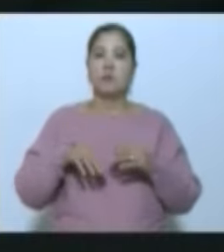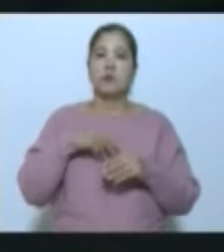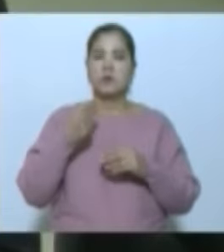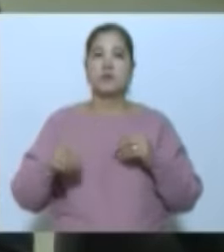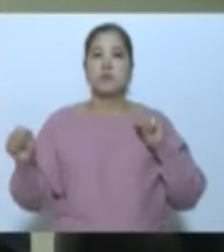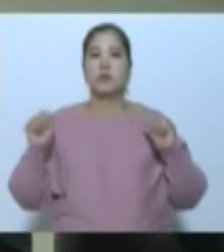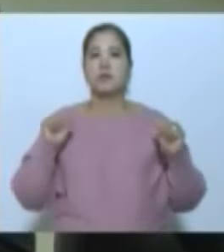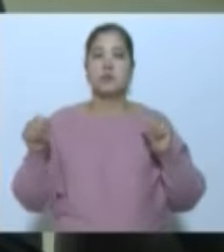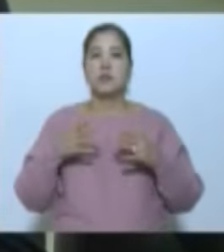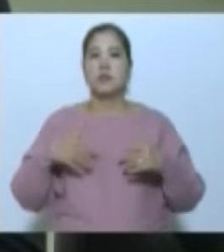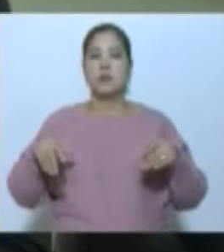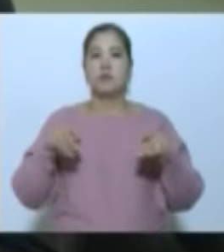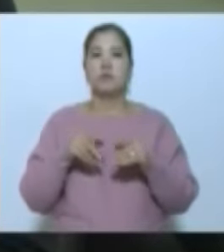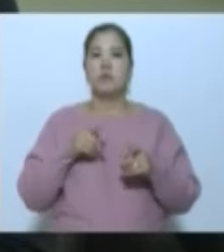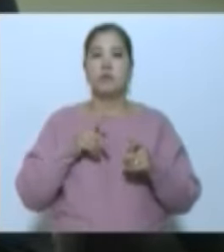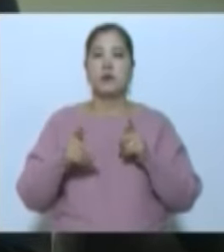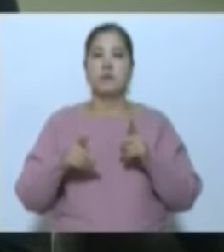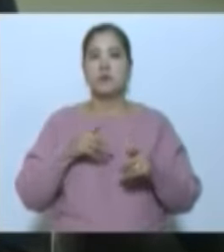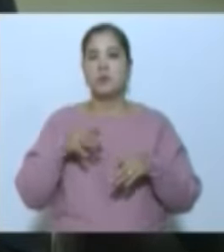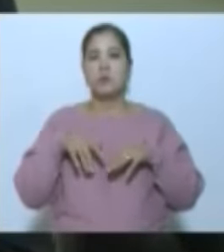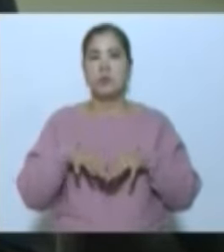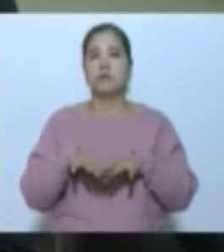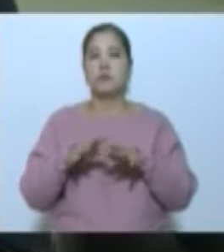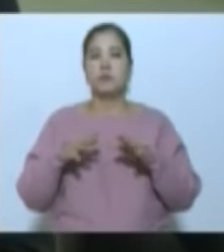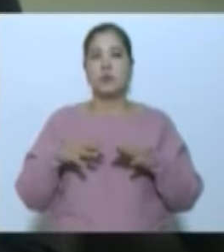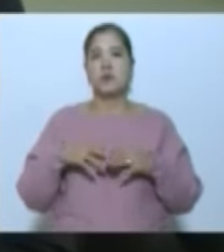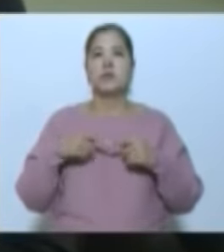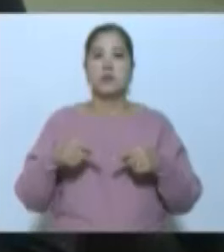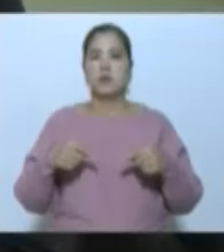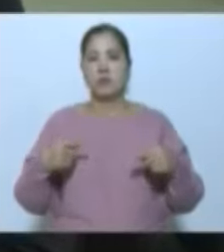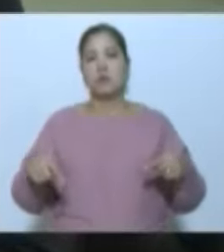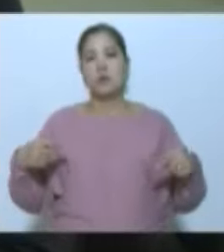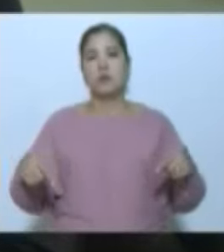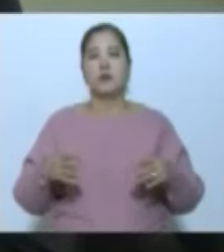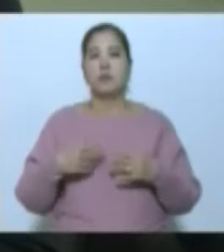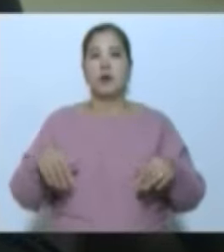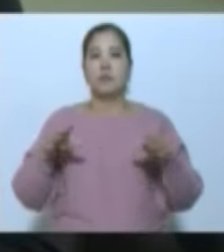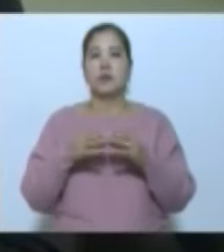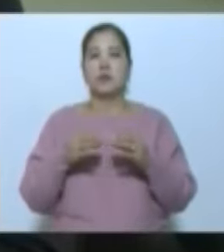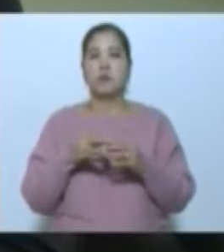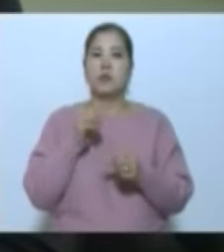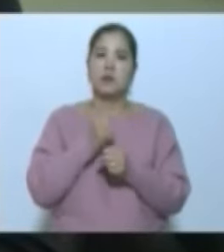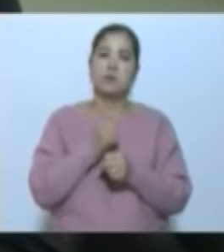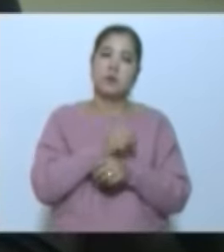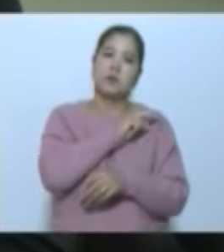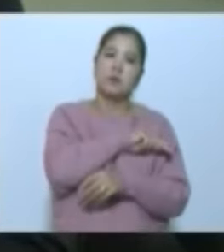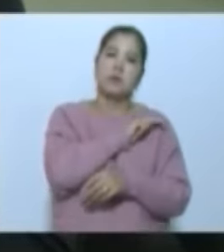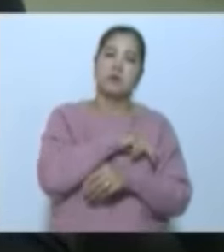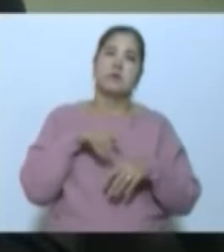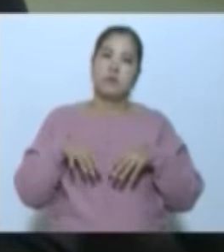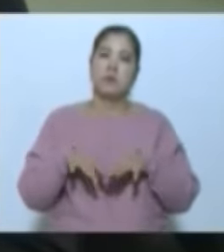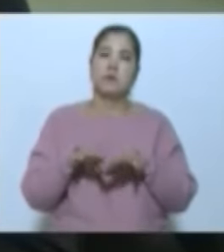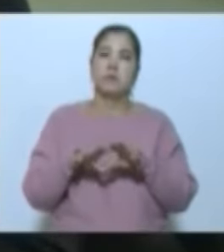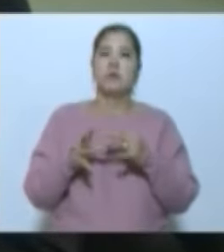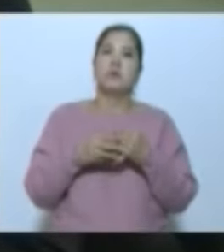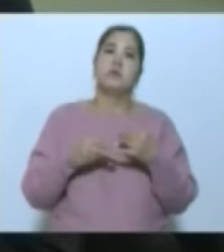спортивном зале вместе с управлением спорта мы планируем сделать его подведомственным другим объектом. Работа в этом направлении ведется. По поводу